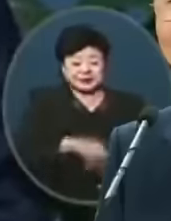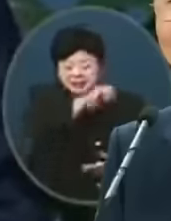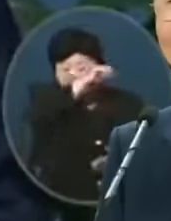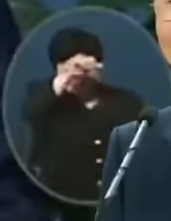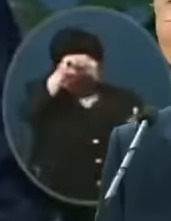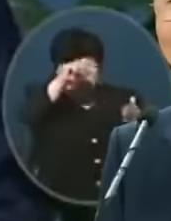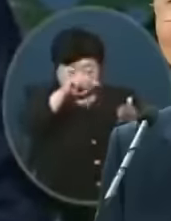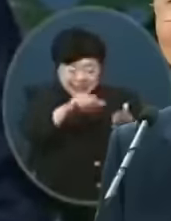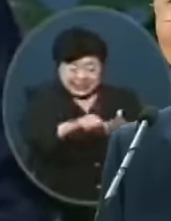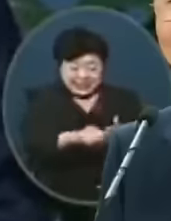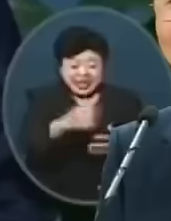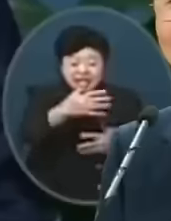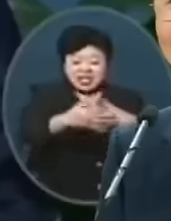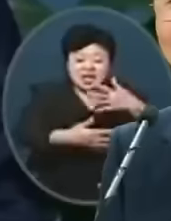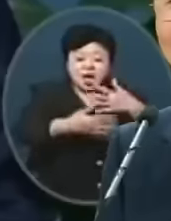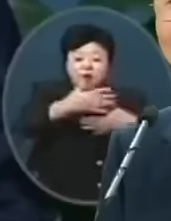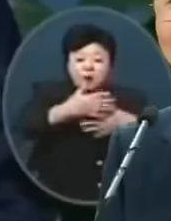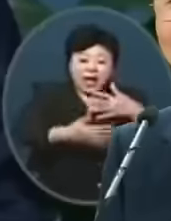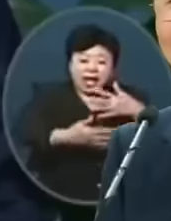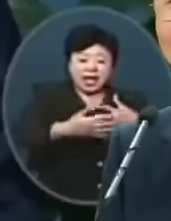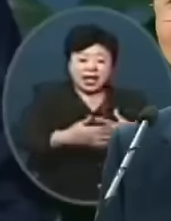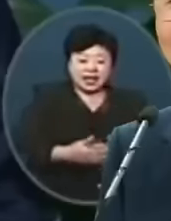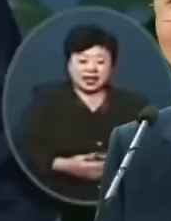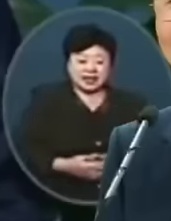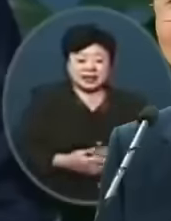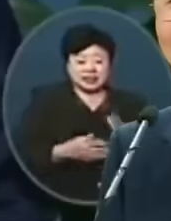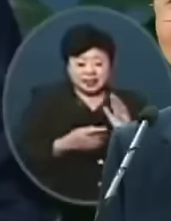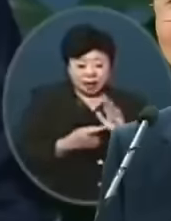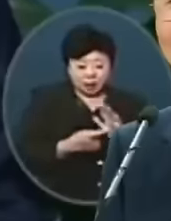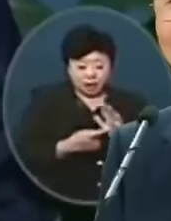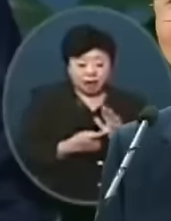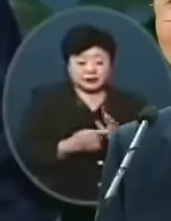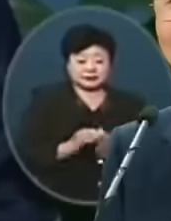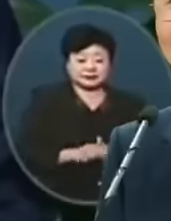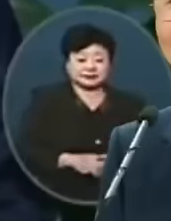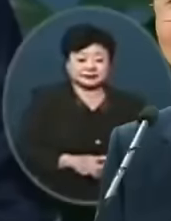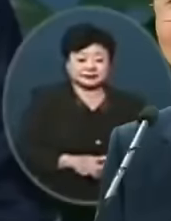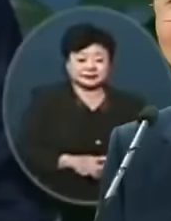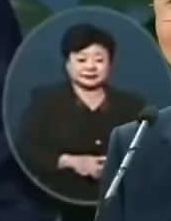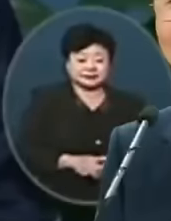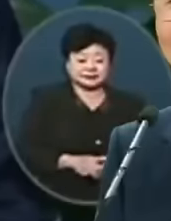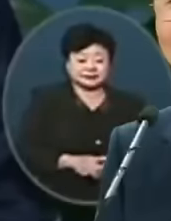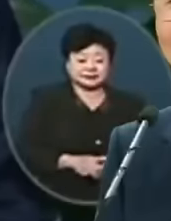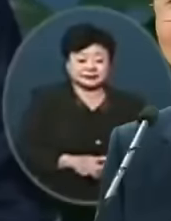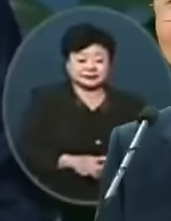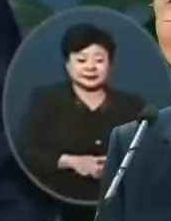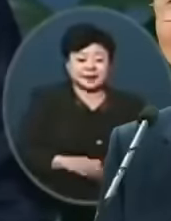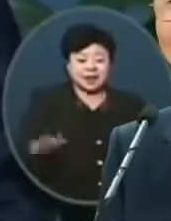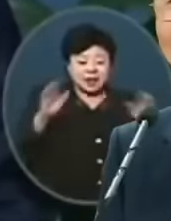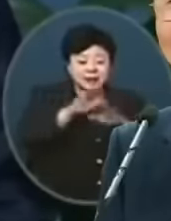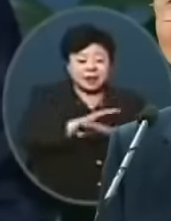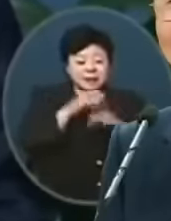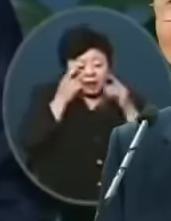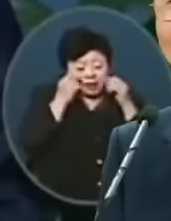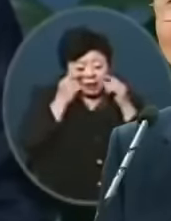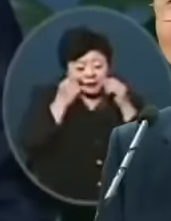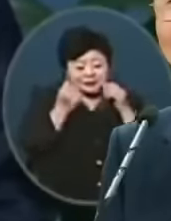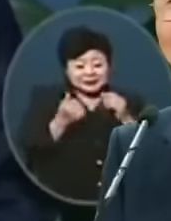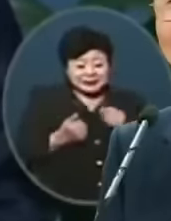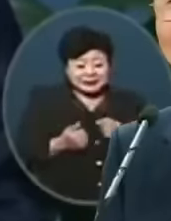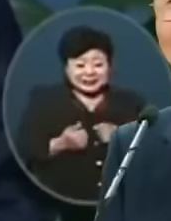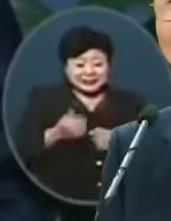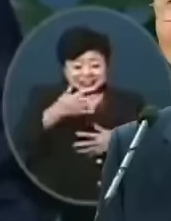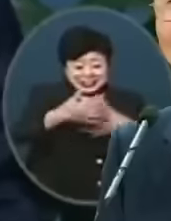일생이 영화화되어서 시어리가 전해지고 있는데 밤에 잠이 오기 전에